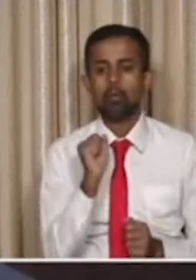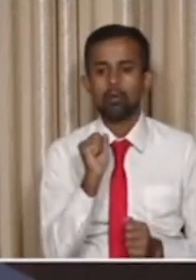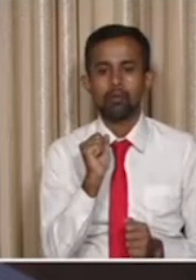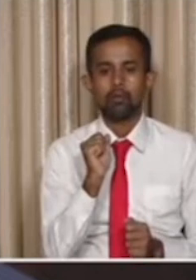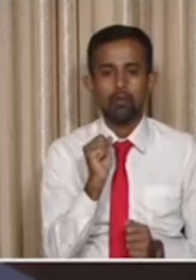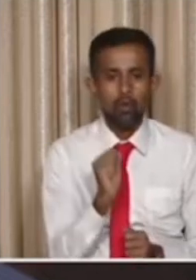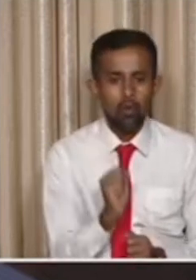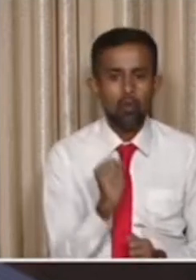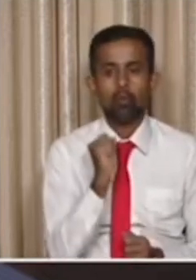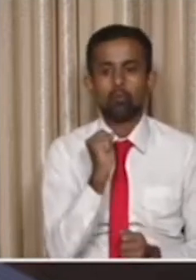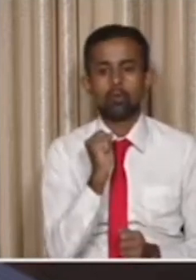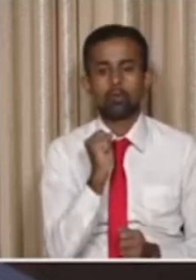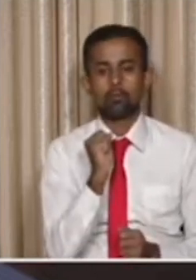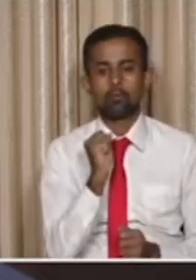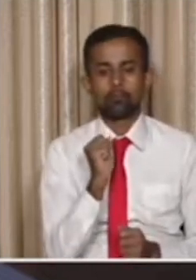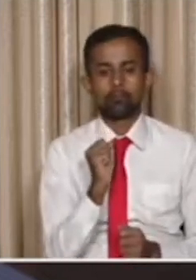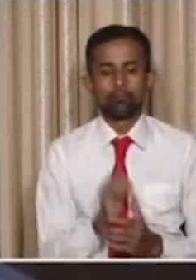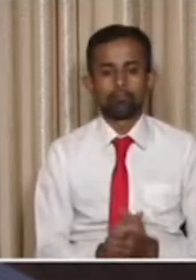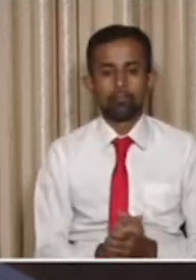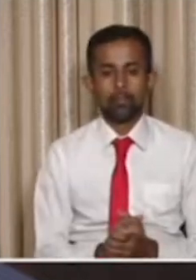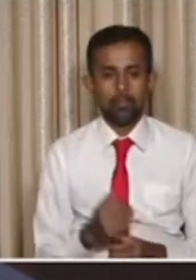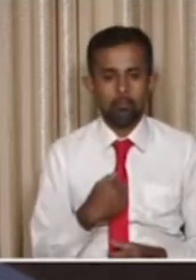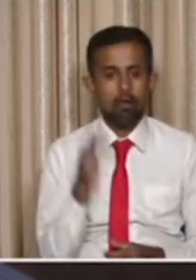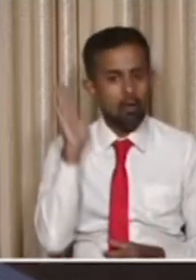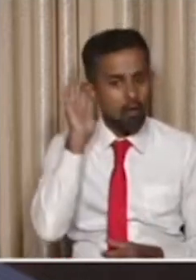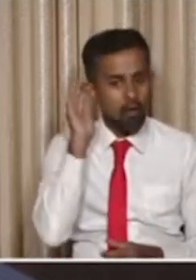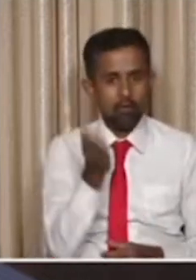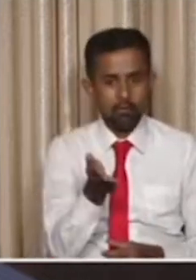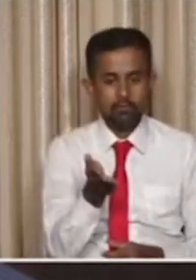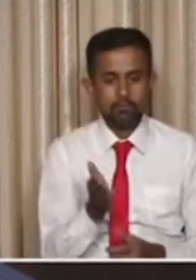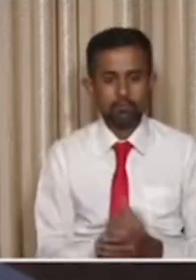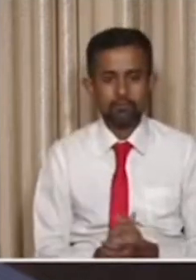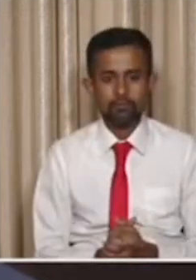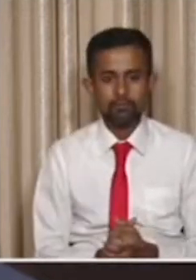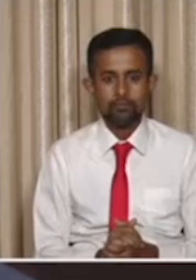kau tu kuhumu deh, mereka garu katana itu bani. Mama handa kau mesti ubud maging.